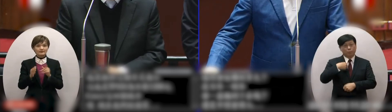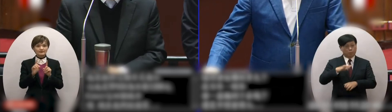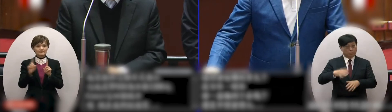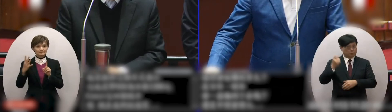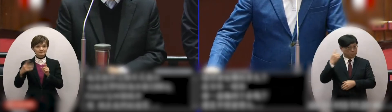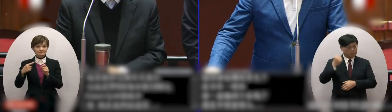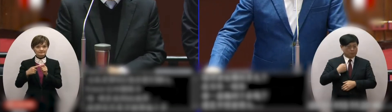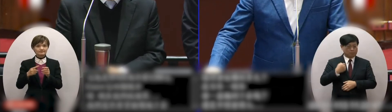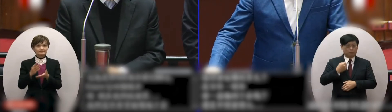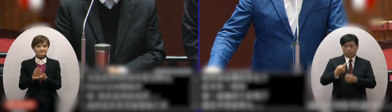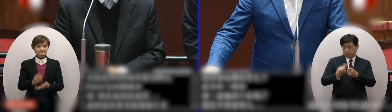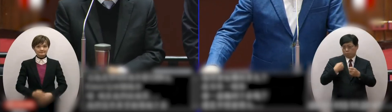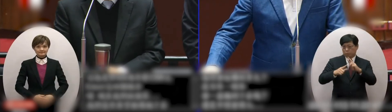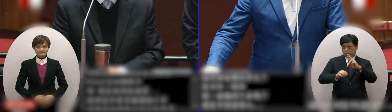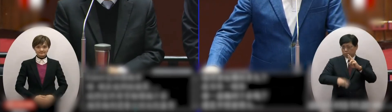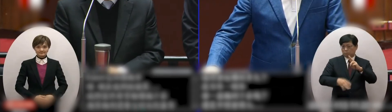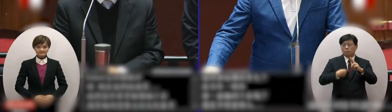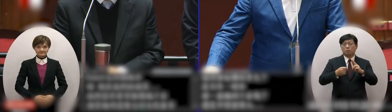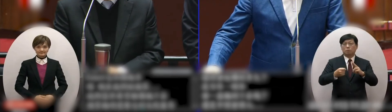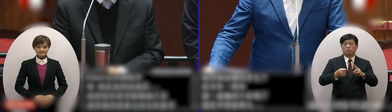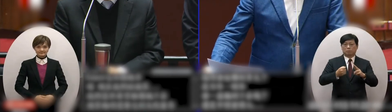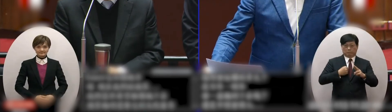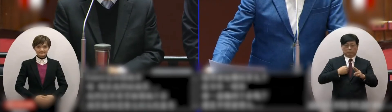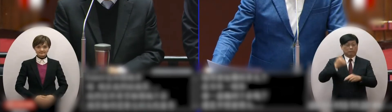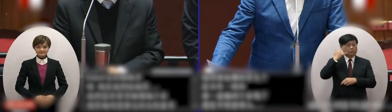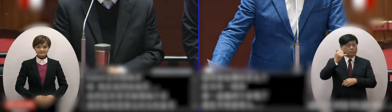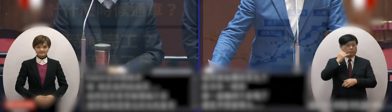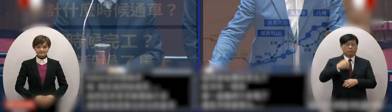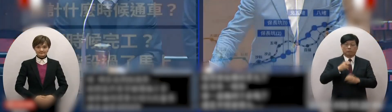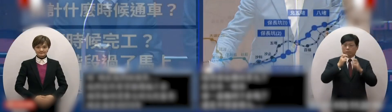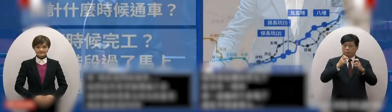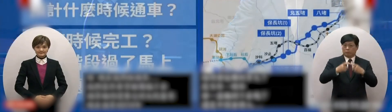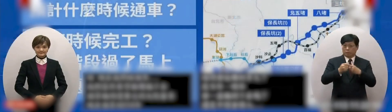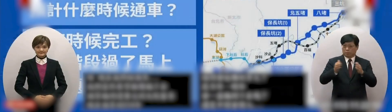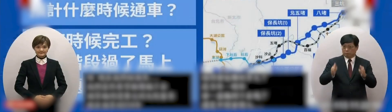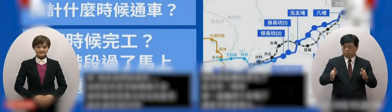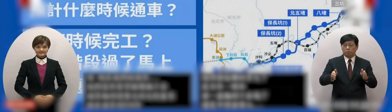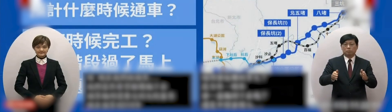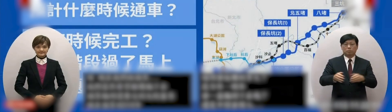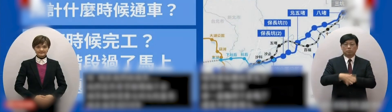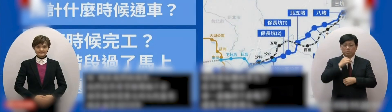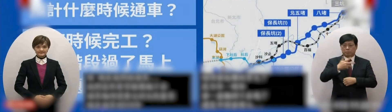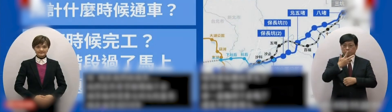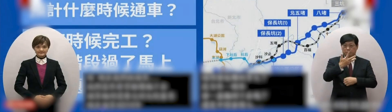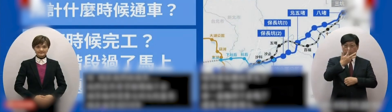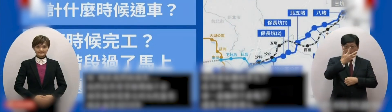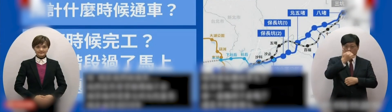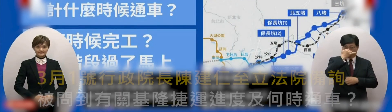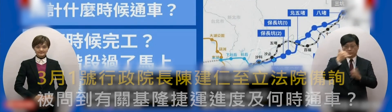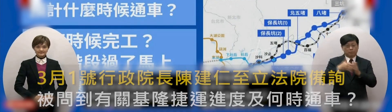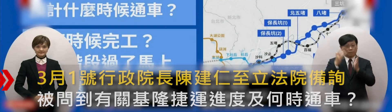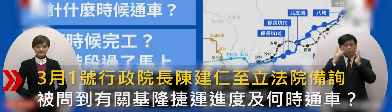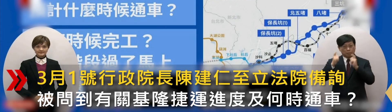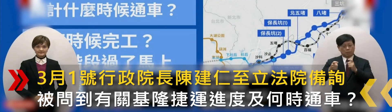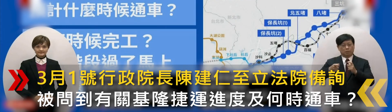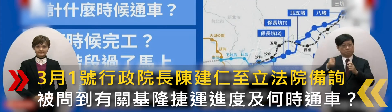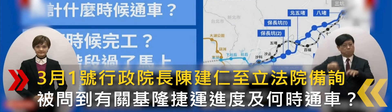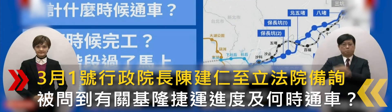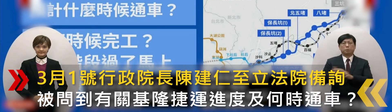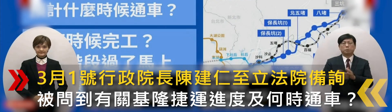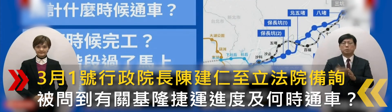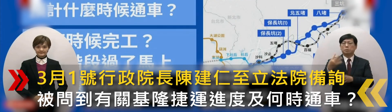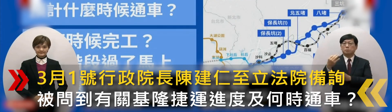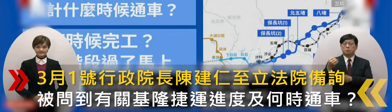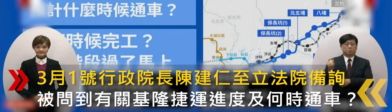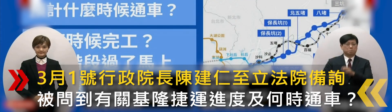据我所知道，从去年年底的时候，我们就已经知道基隆捷运第一阶段已经目前已经八堵到南港已经核定了。请问什么时候